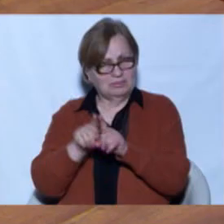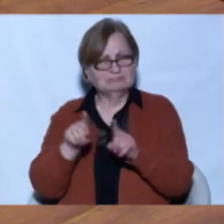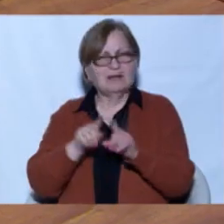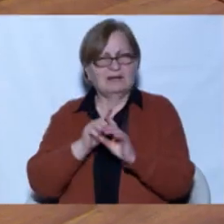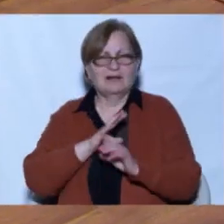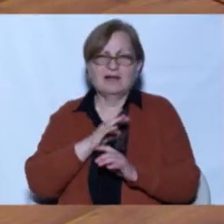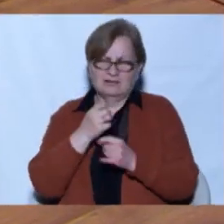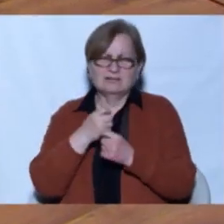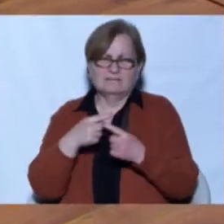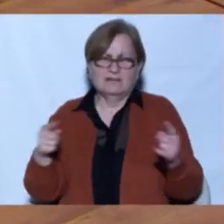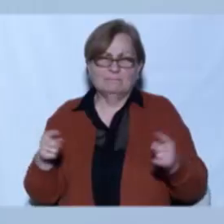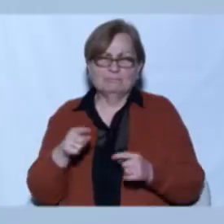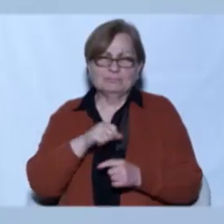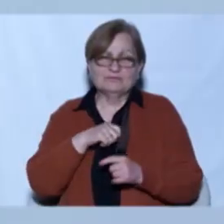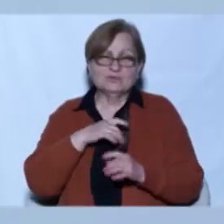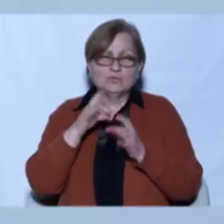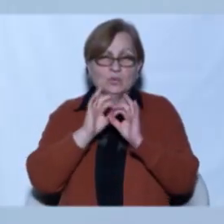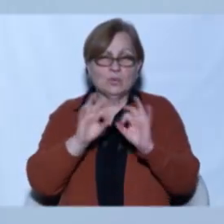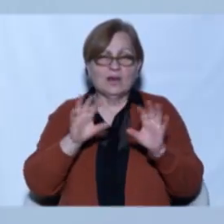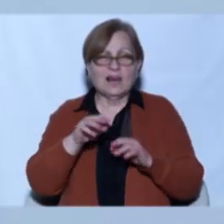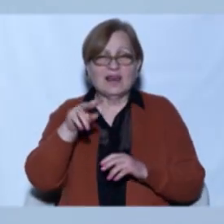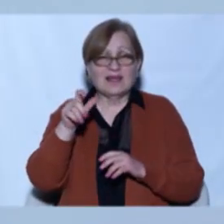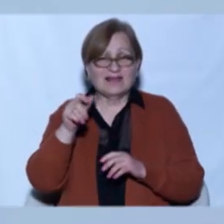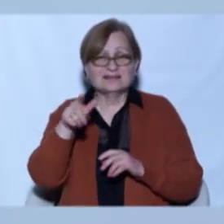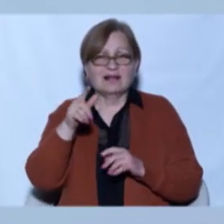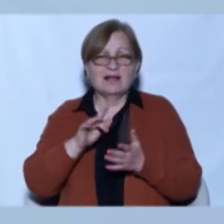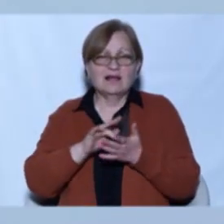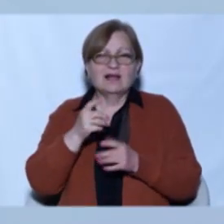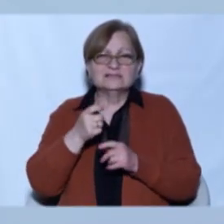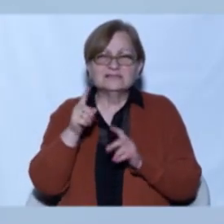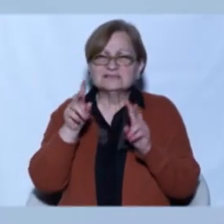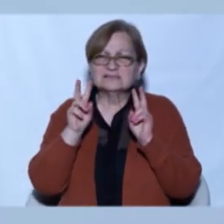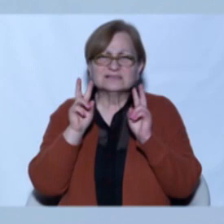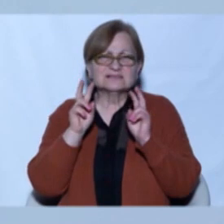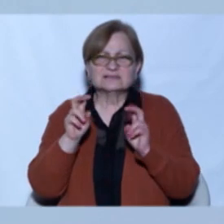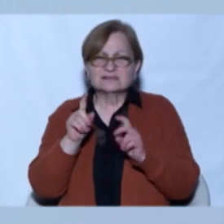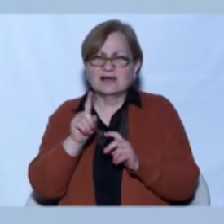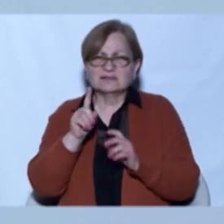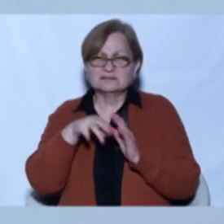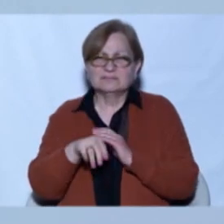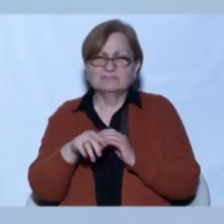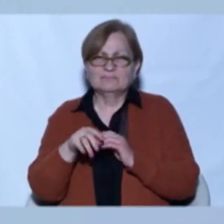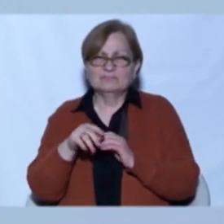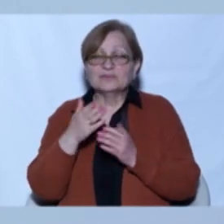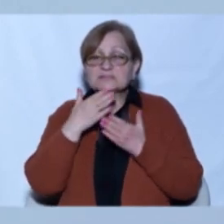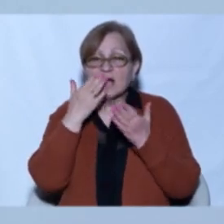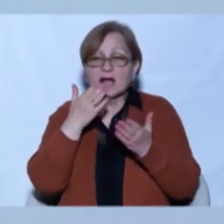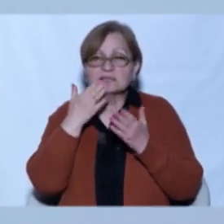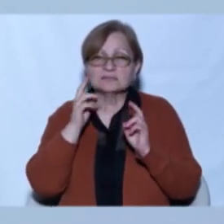სხვა. თვითონ ლეგენდა არის ლათინური სიტყვა და ნიშნავს, ანუ ერთ-ერთი მნიშვნელობა მისი არის